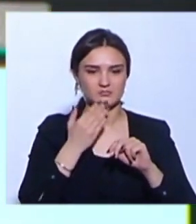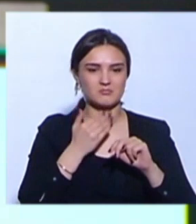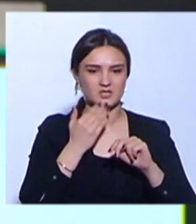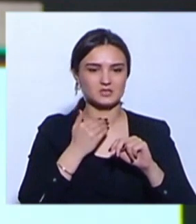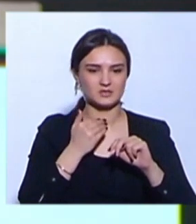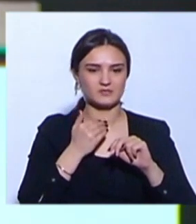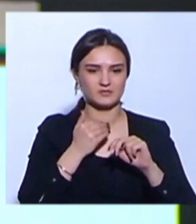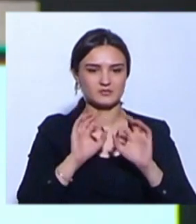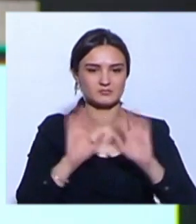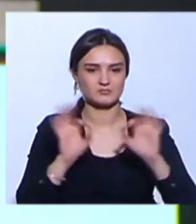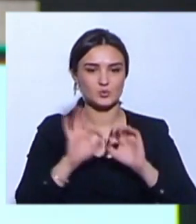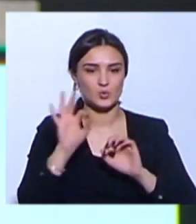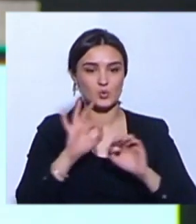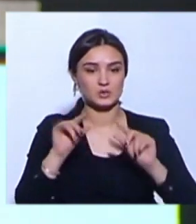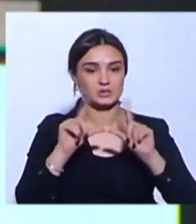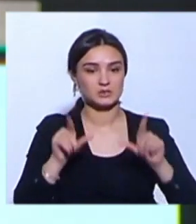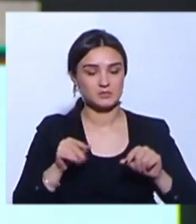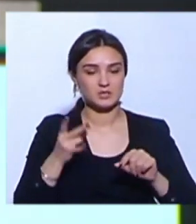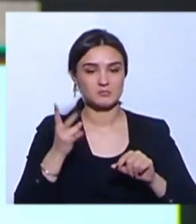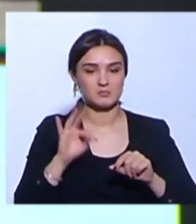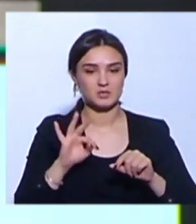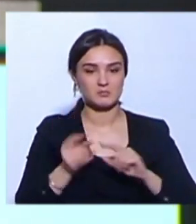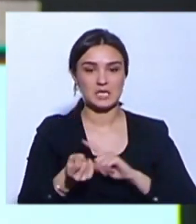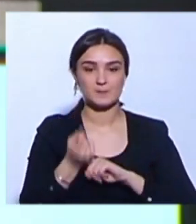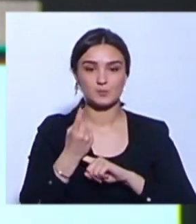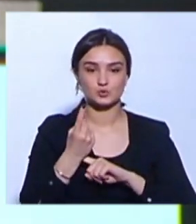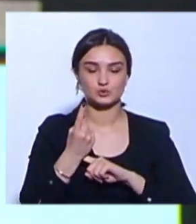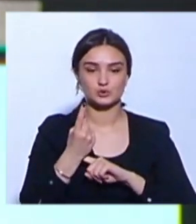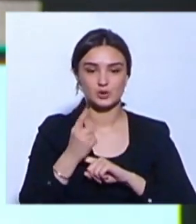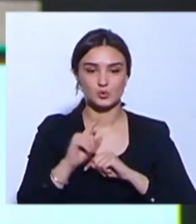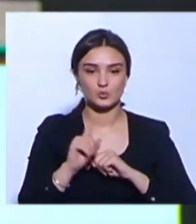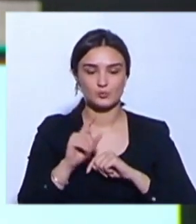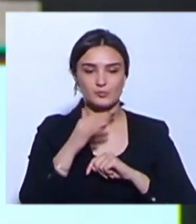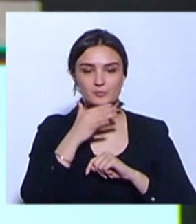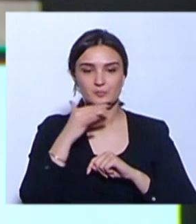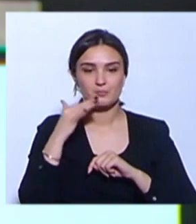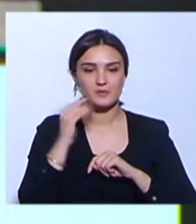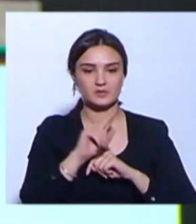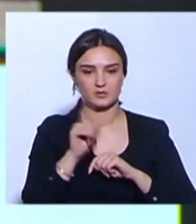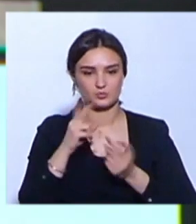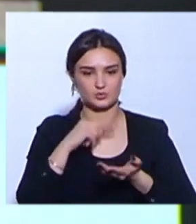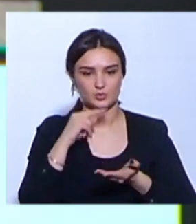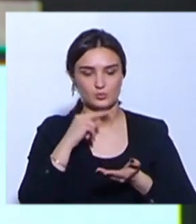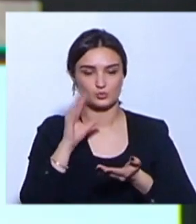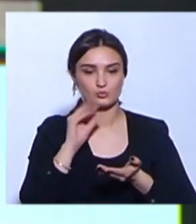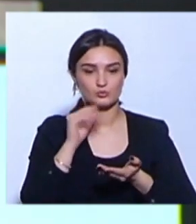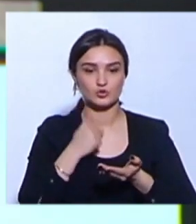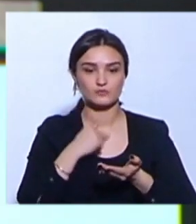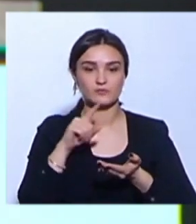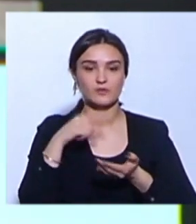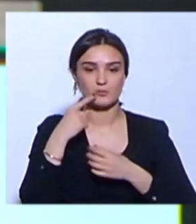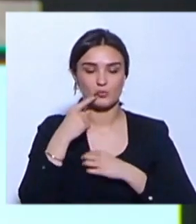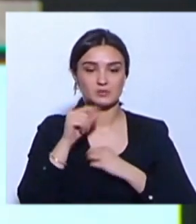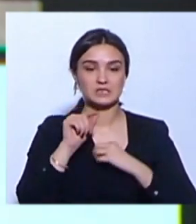რაც შეიძლება გვეთქვა თირკმელთან დაკავშირებით, მაგრამ აღმოჩნდა, რომ გაცილებით მეტი რამ არის საყურადღებო, როდესაც ჩვენ